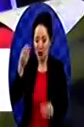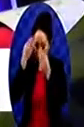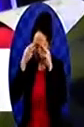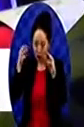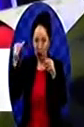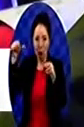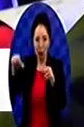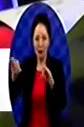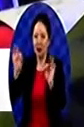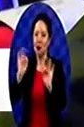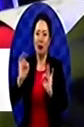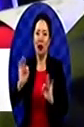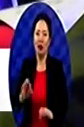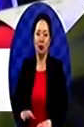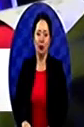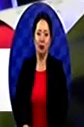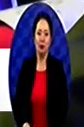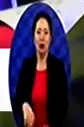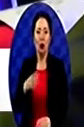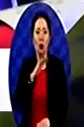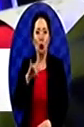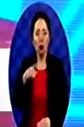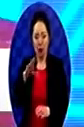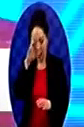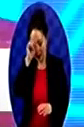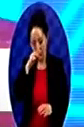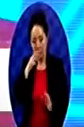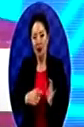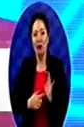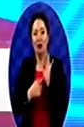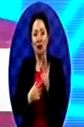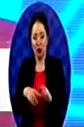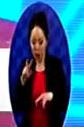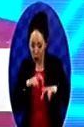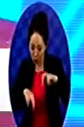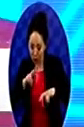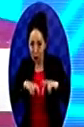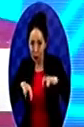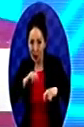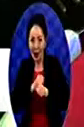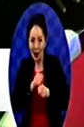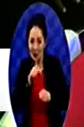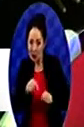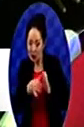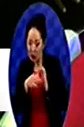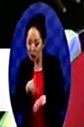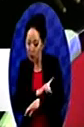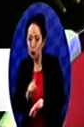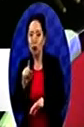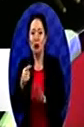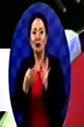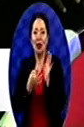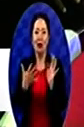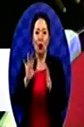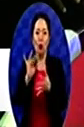маа. Уул уурхайн салбарын яамны мэдээлэлээс үзвэл геологийн судалгааны ажлын үр дүнд өнгөрсөн хугацаанд 85 төрлийн